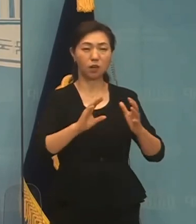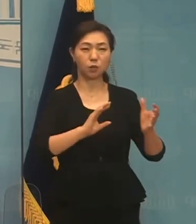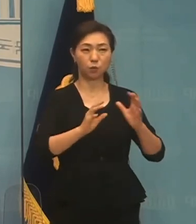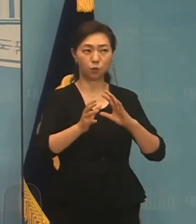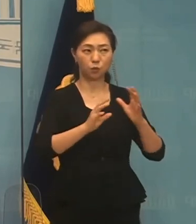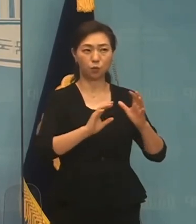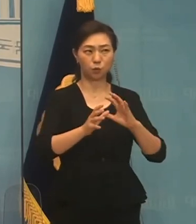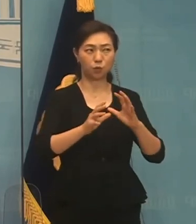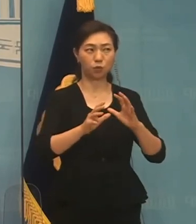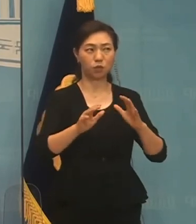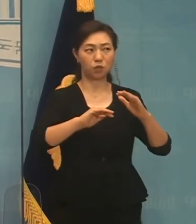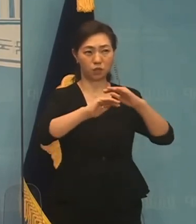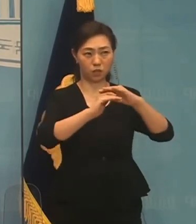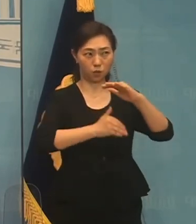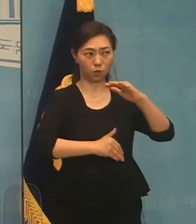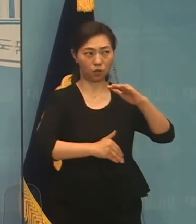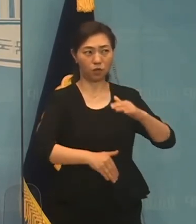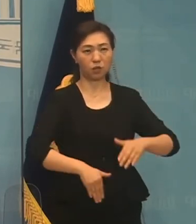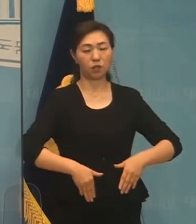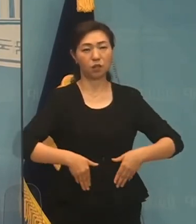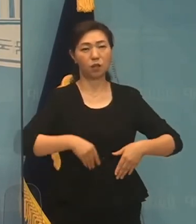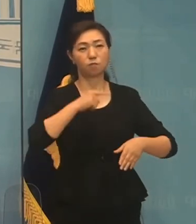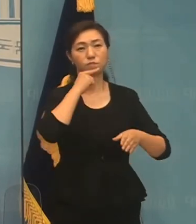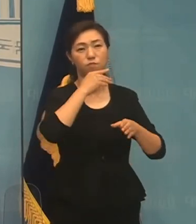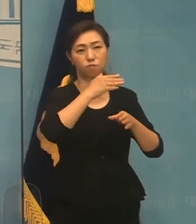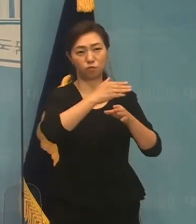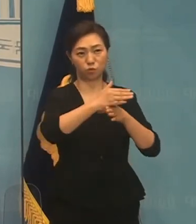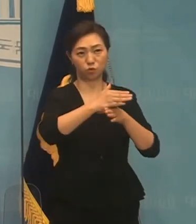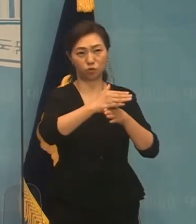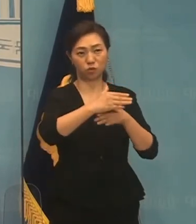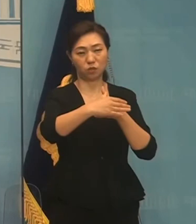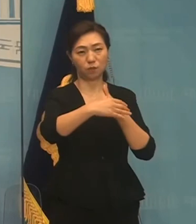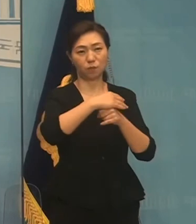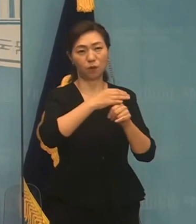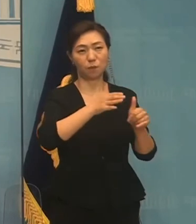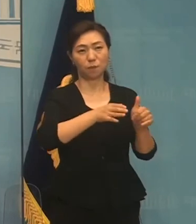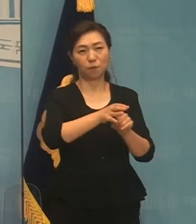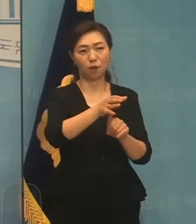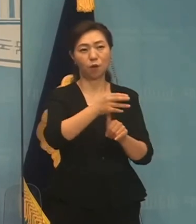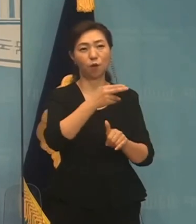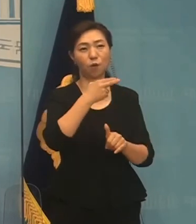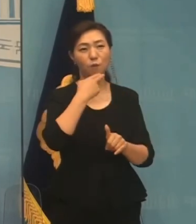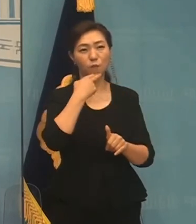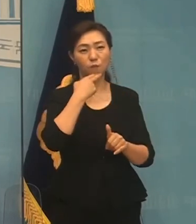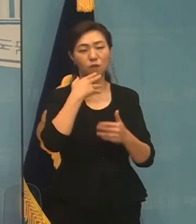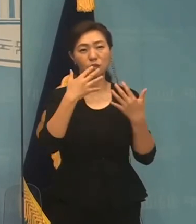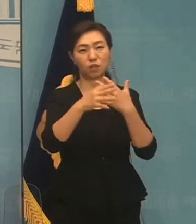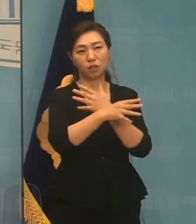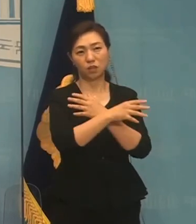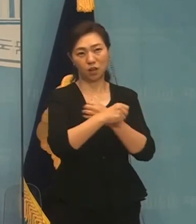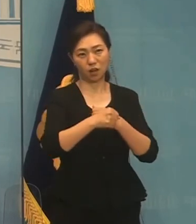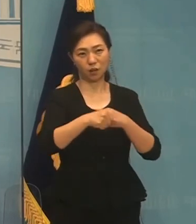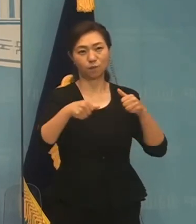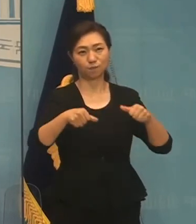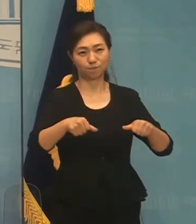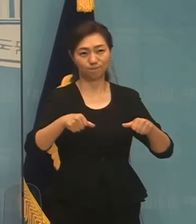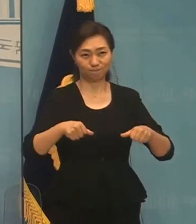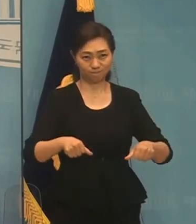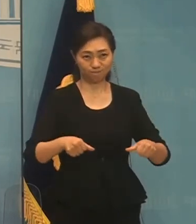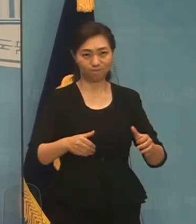남북한 불가침조약 체결, 두 나라